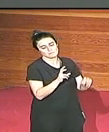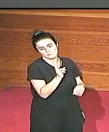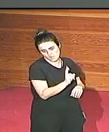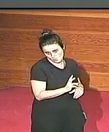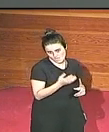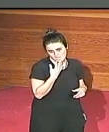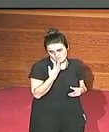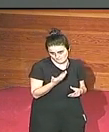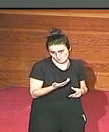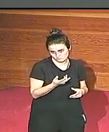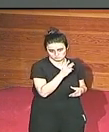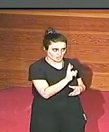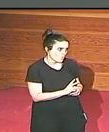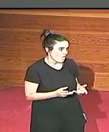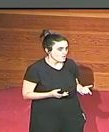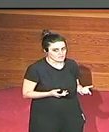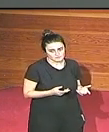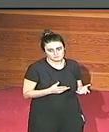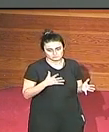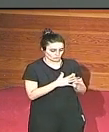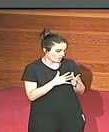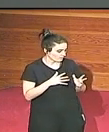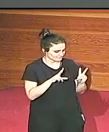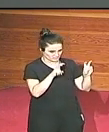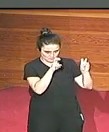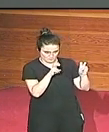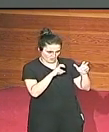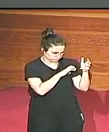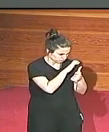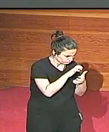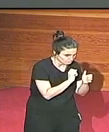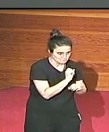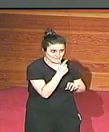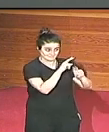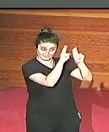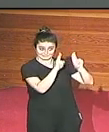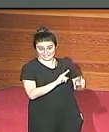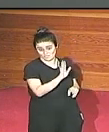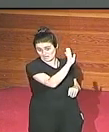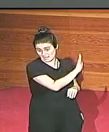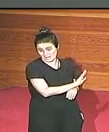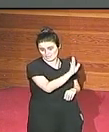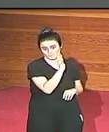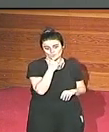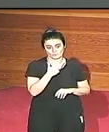zen gairik gatazkatxuena eta arantzatxuena nazioarteko kazetariontzako. Ni behin egon